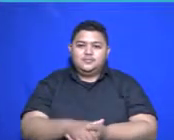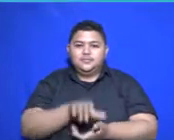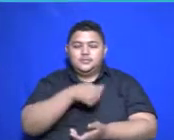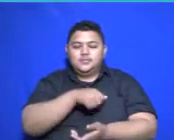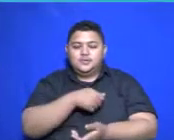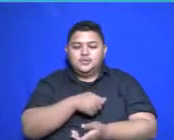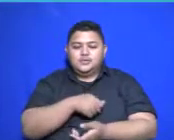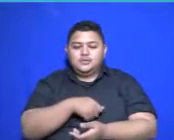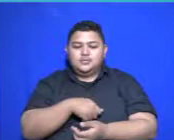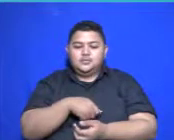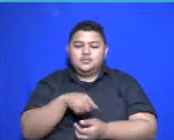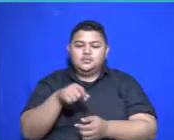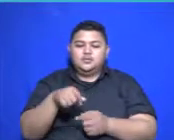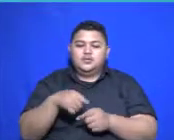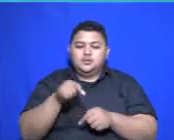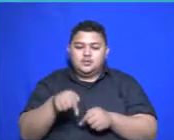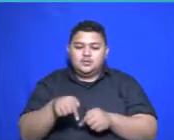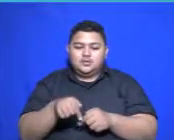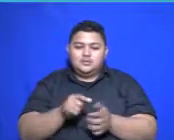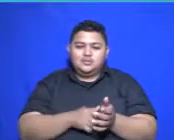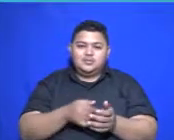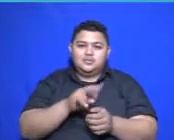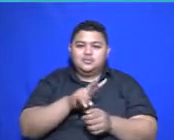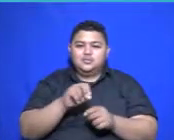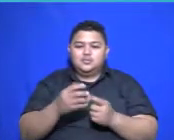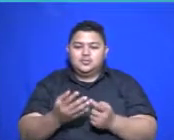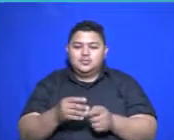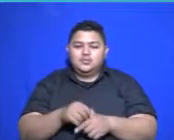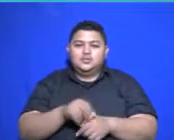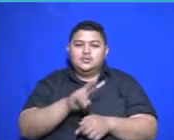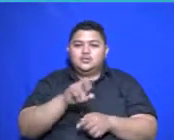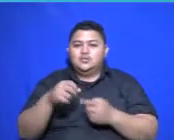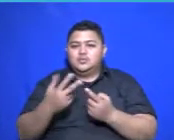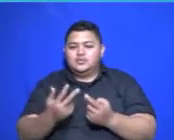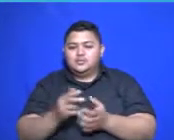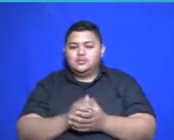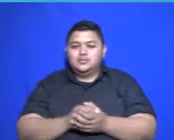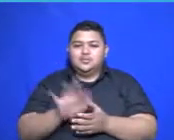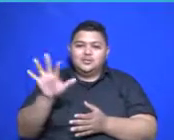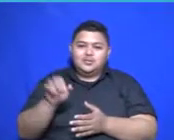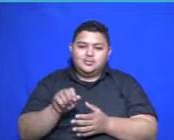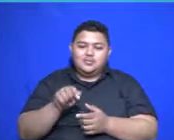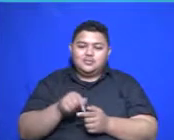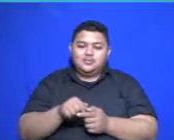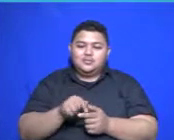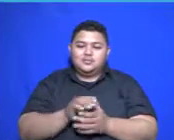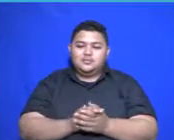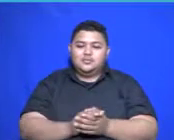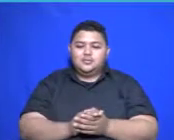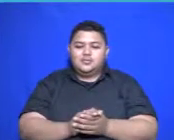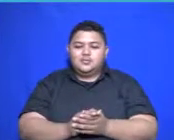Kementerian Riset Teknologi dan Pendidikan Tinggi mulai tahun 2015 sampai tahun 2018 capaian-capaian yang dilakukan dalam